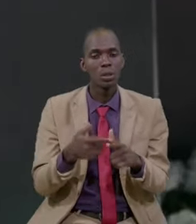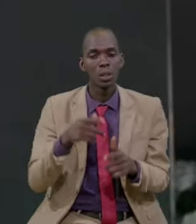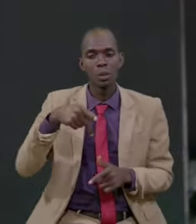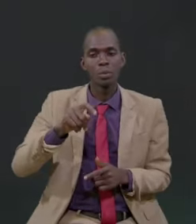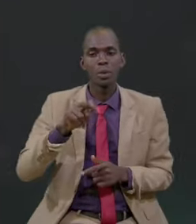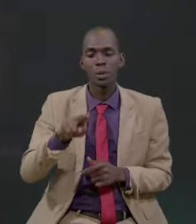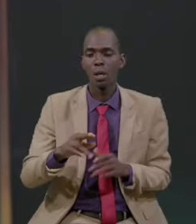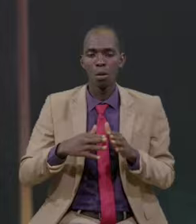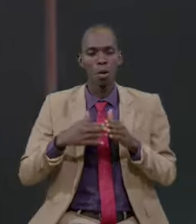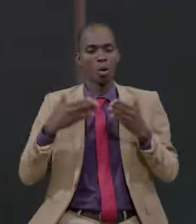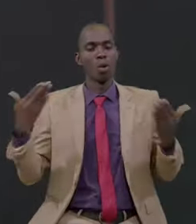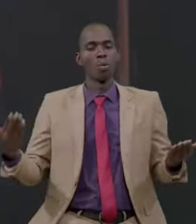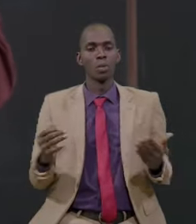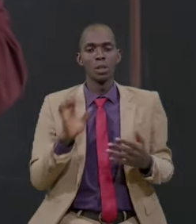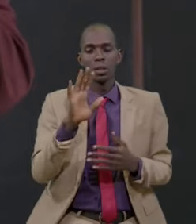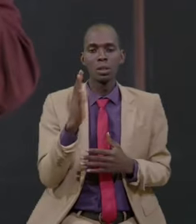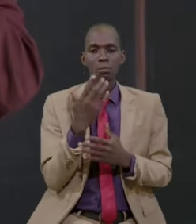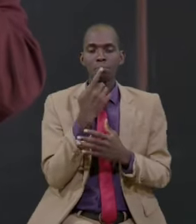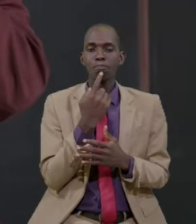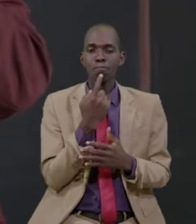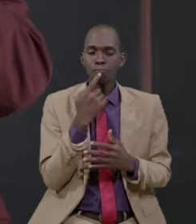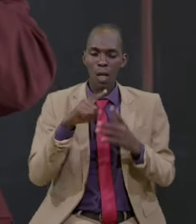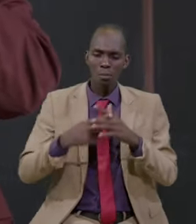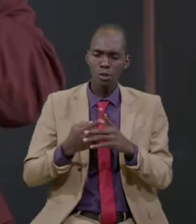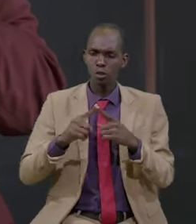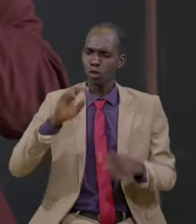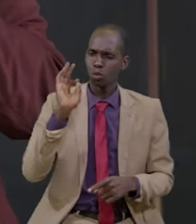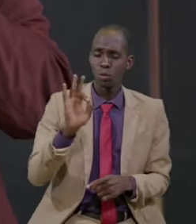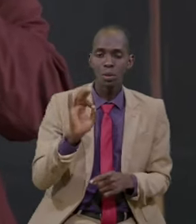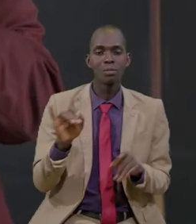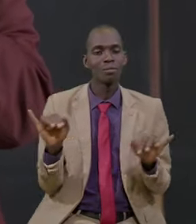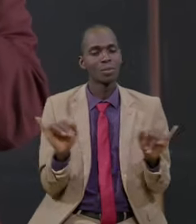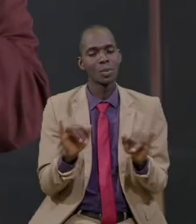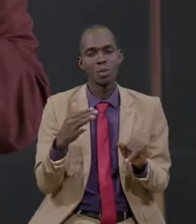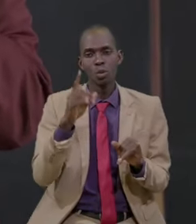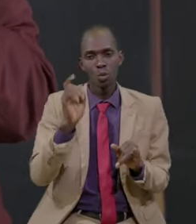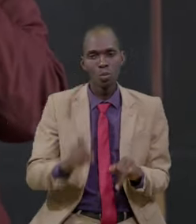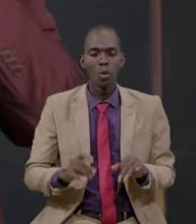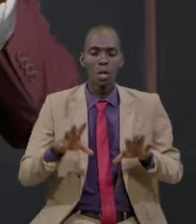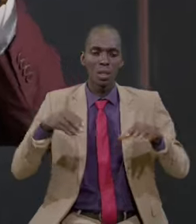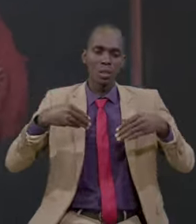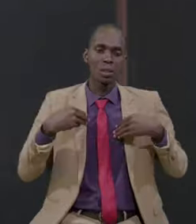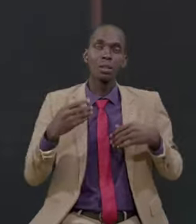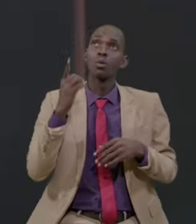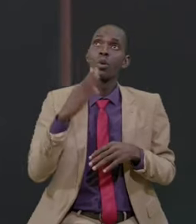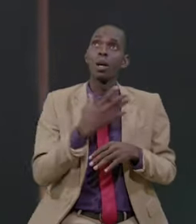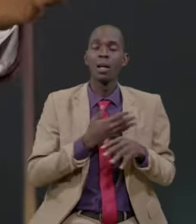l'onction. Ouvre ta bouche grandement et le ciel va remplir ta bouche par le message approprié.